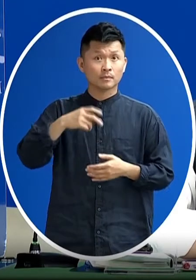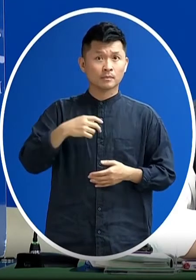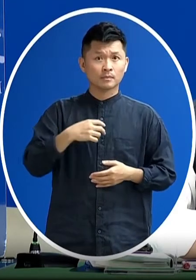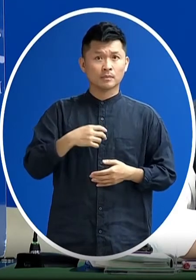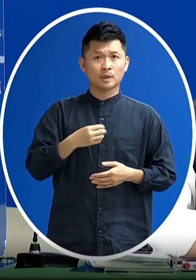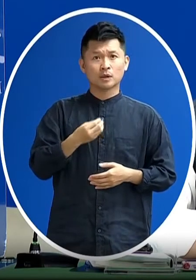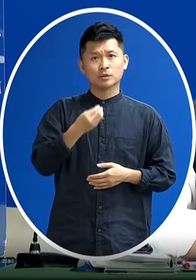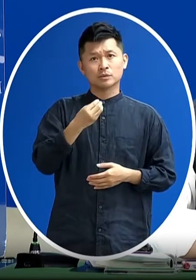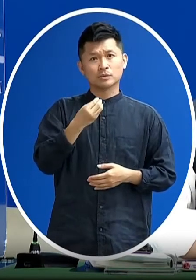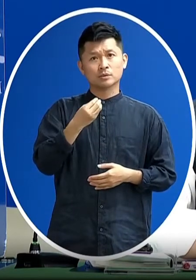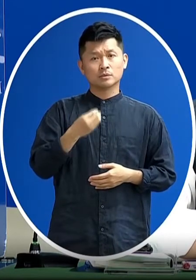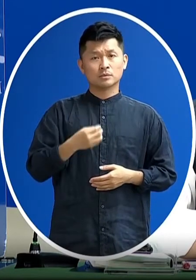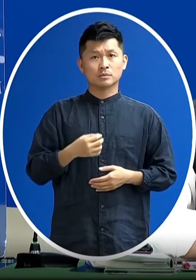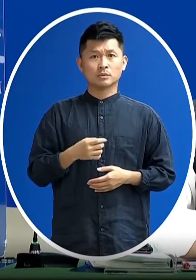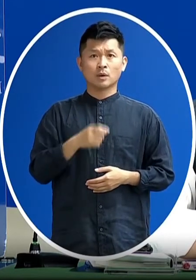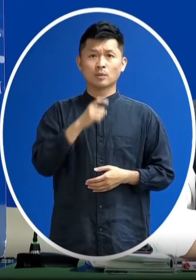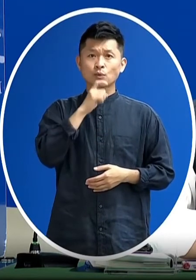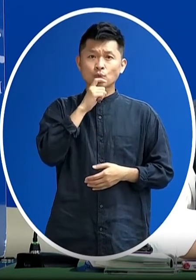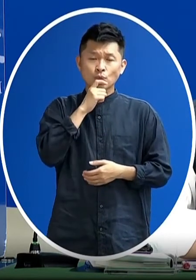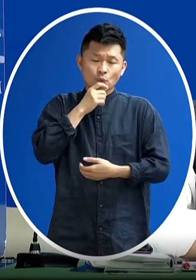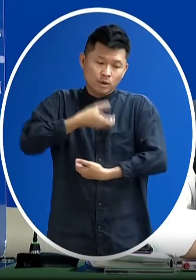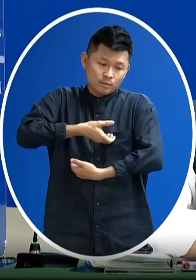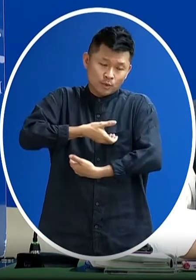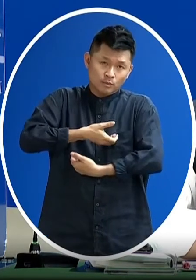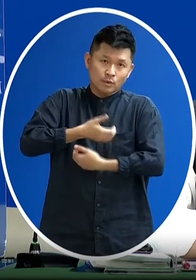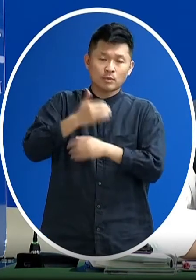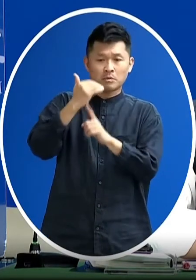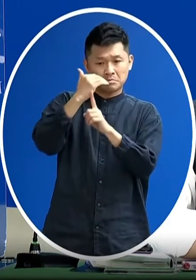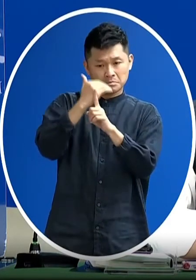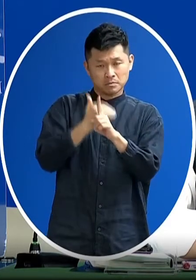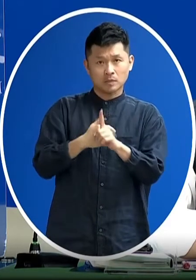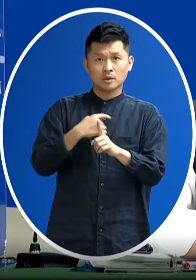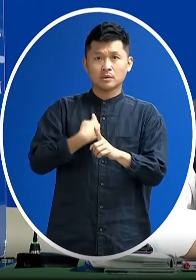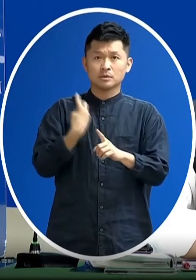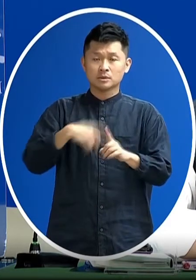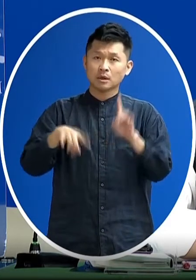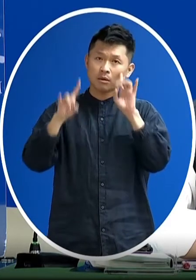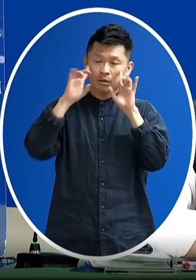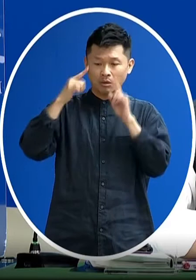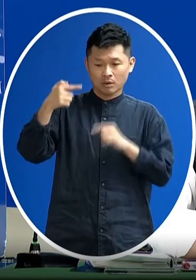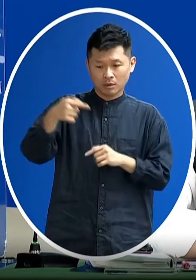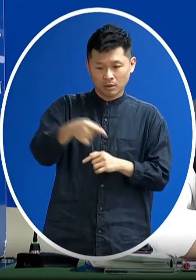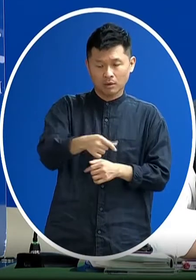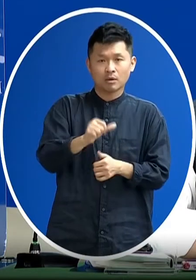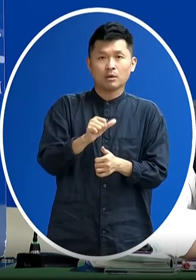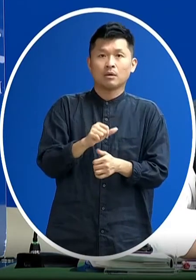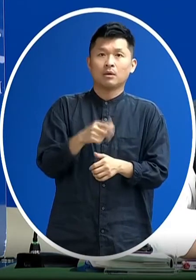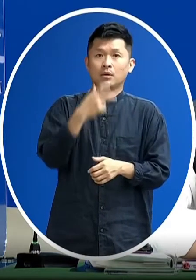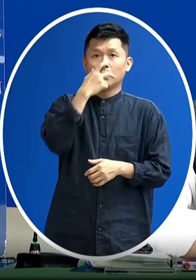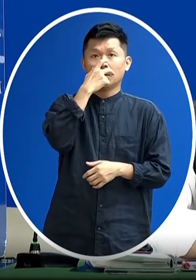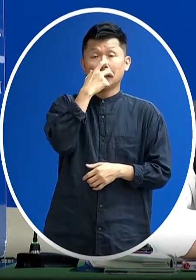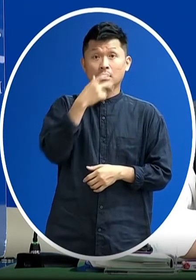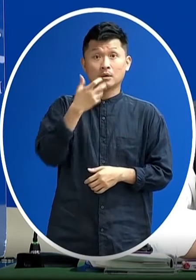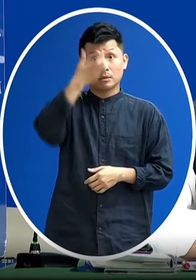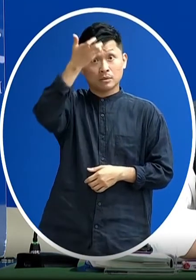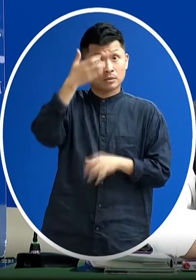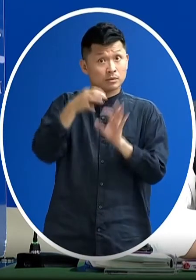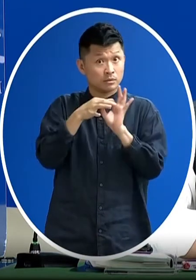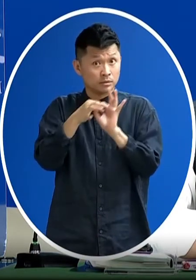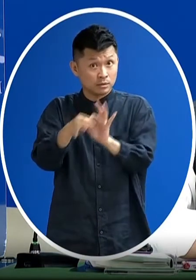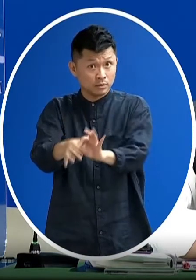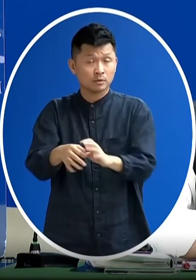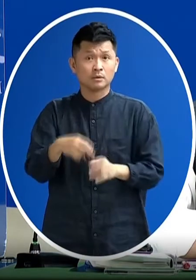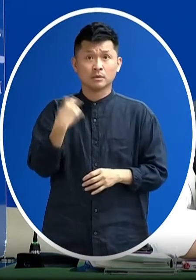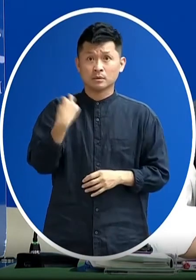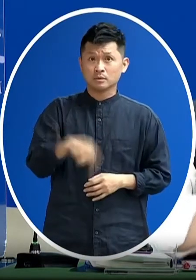喂食量下降、喂奶量下降以及活力减退等等的情形。另外也有发烧继续持续，甚至后续有